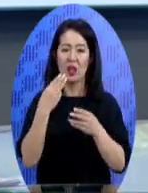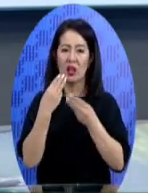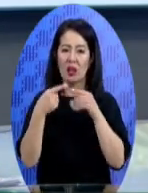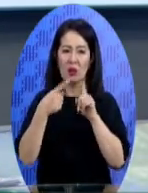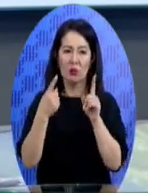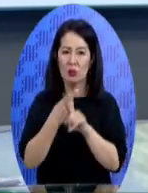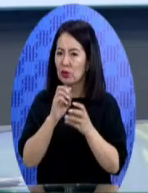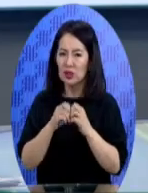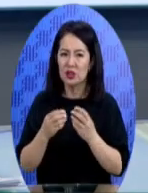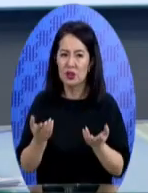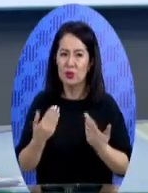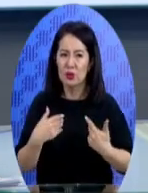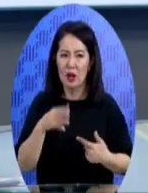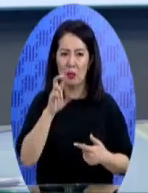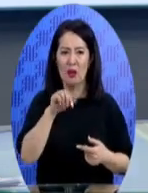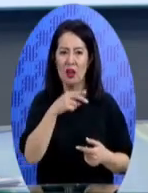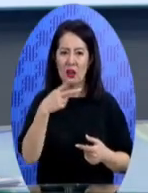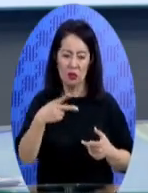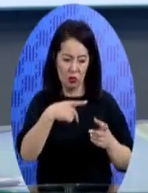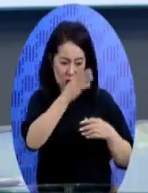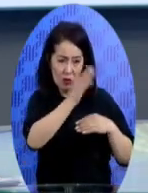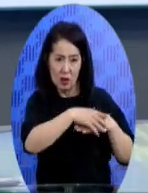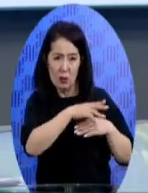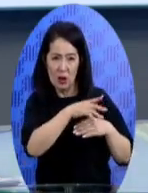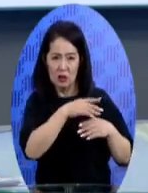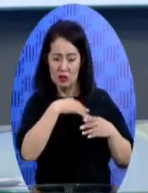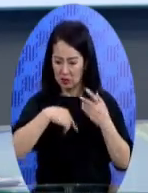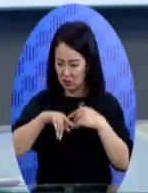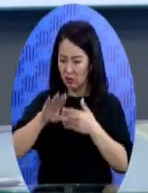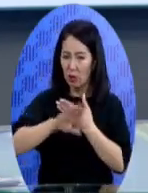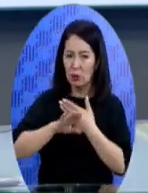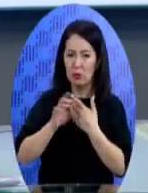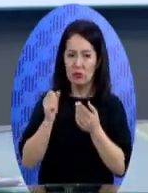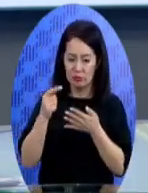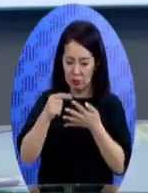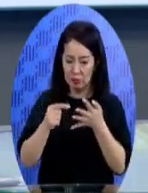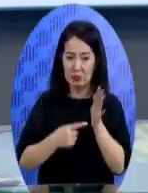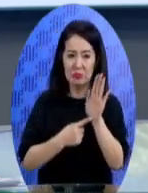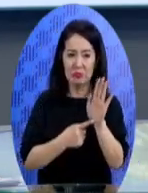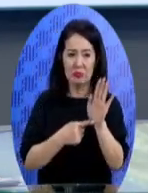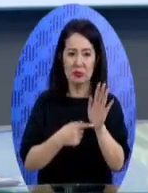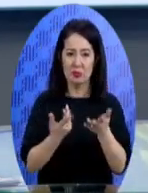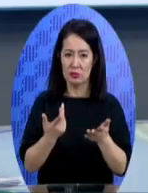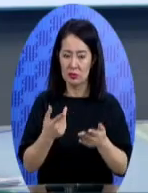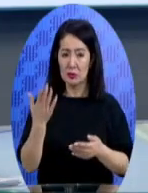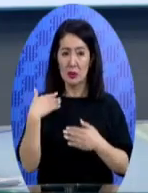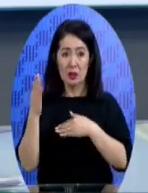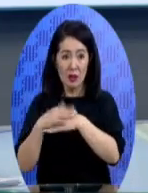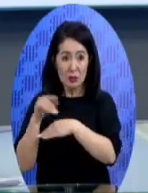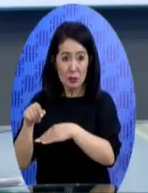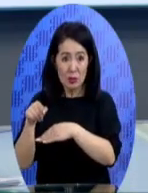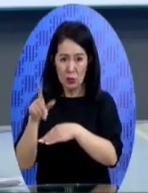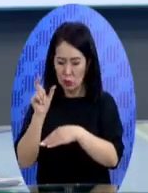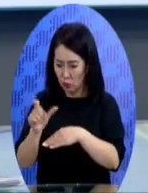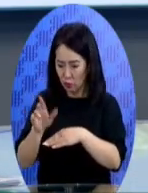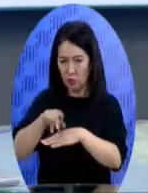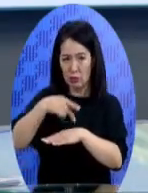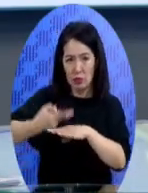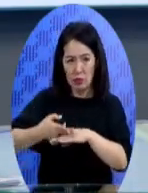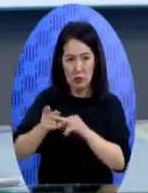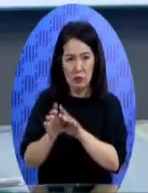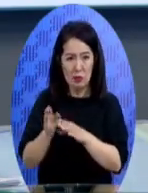байгаатай холбогдуулан Батхва гэсний ар гэрийнхэн болоод өмгөөлөгч нь хэд хэдэн баримтуудыг дэлгэлээ. Тухайлбал талигаачиг гадны нөлөөтэй насварсан